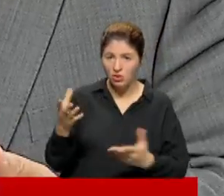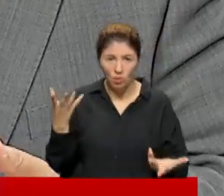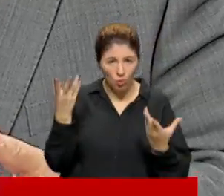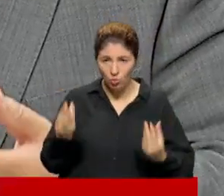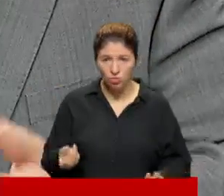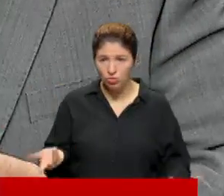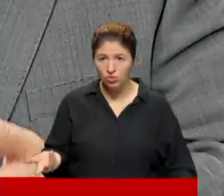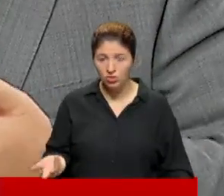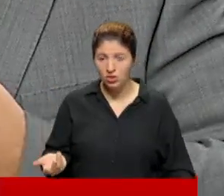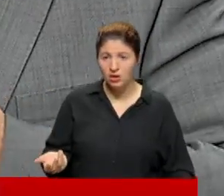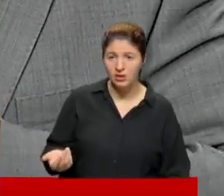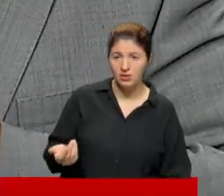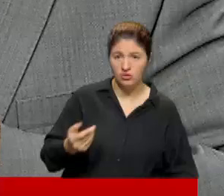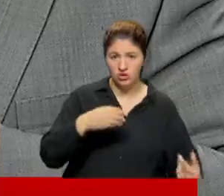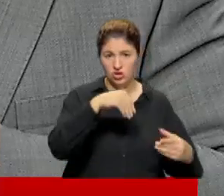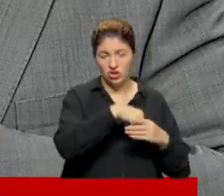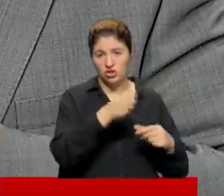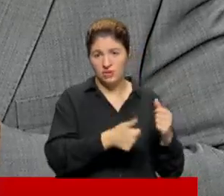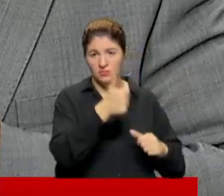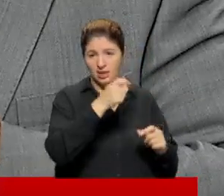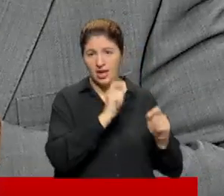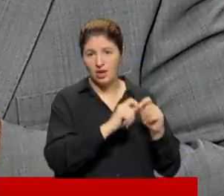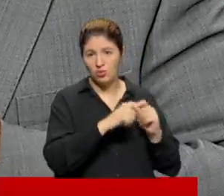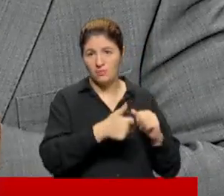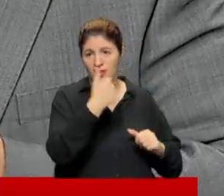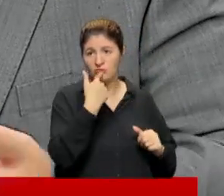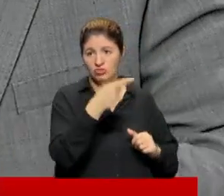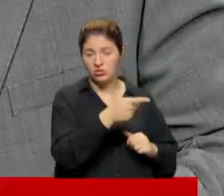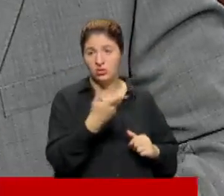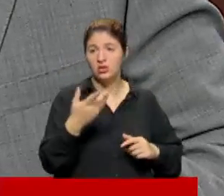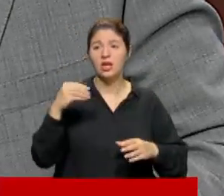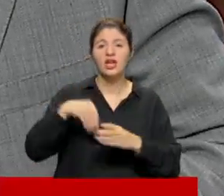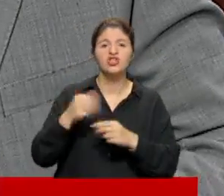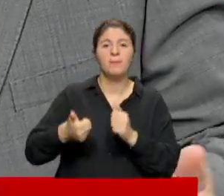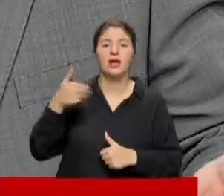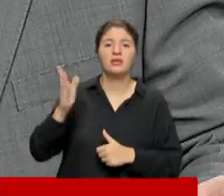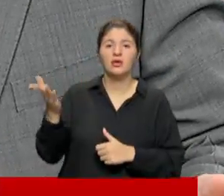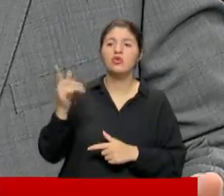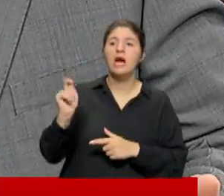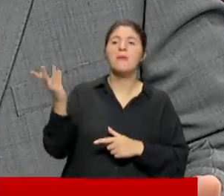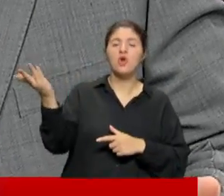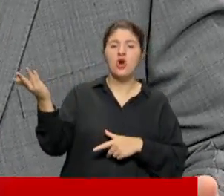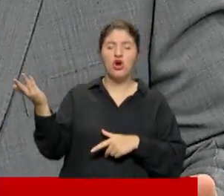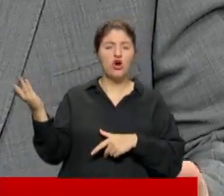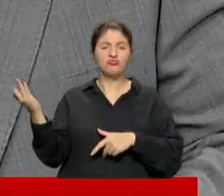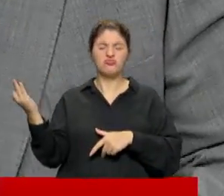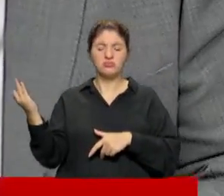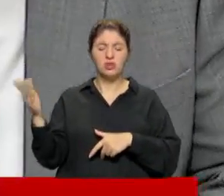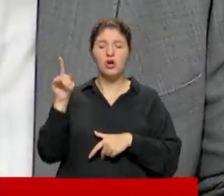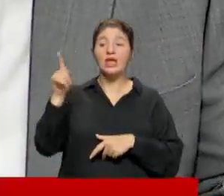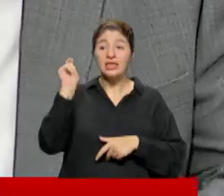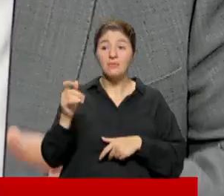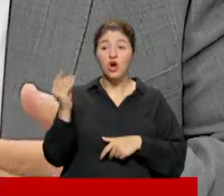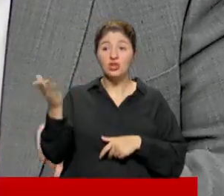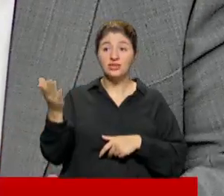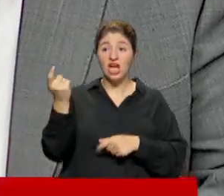oldu İçişleri Bakanlığı İçişleri bakanına ekonomi bakanı diyorsunuz Artık siz de İçişleri Bakanı değil ki adam onu yapamıyor zaten onu yapmış